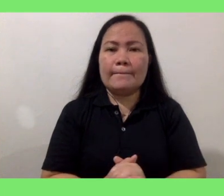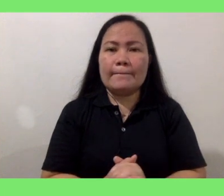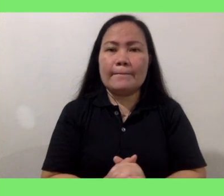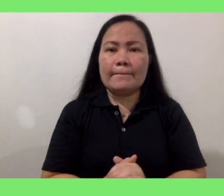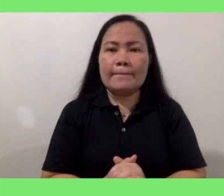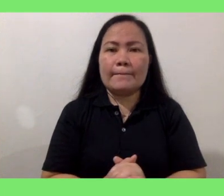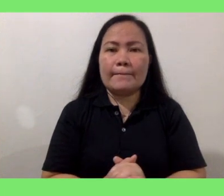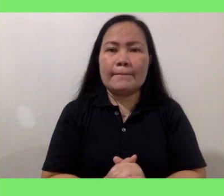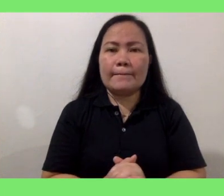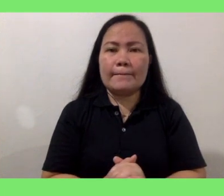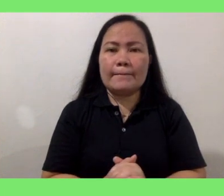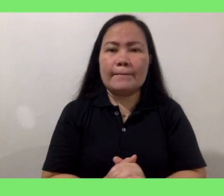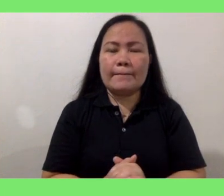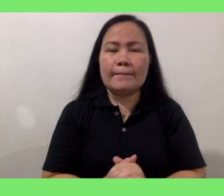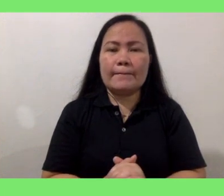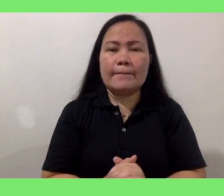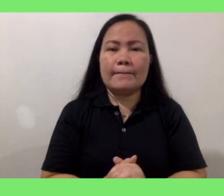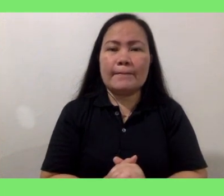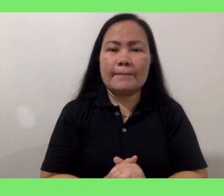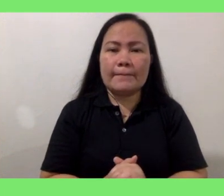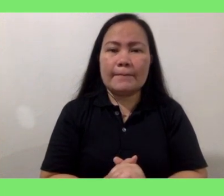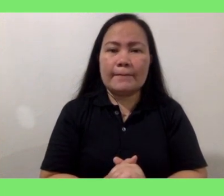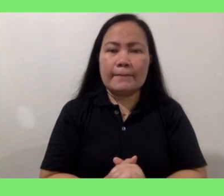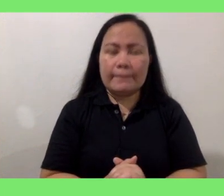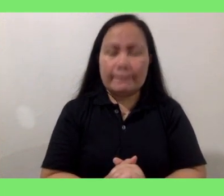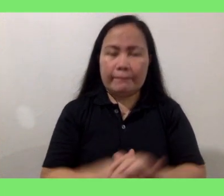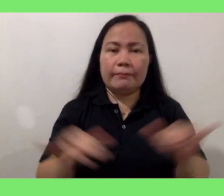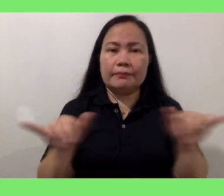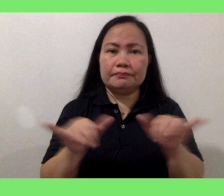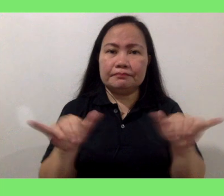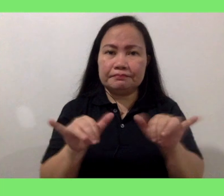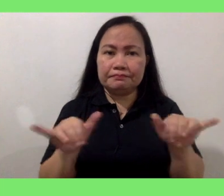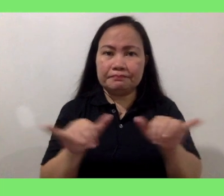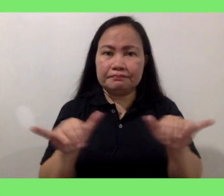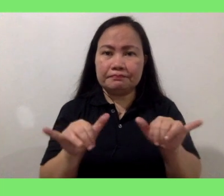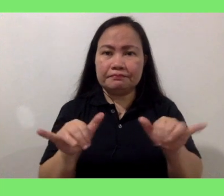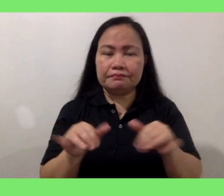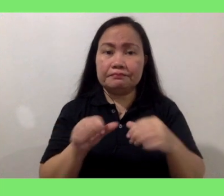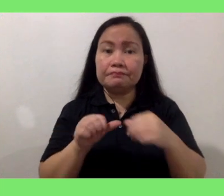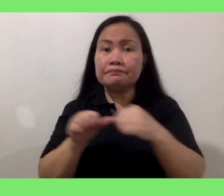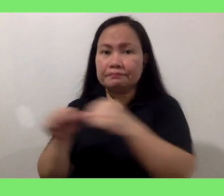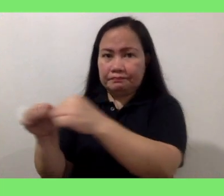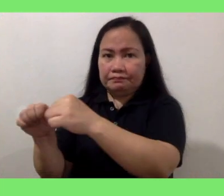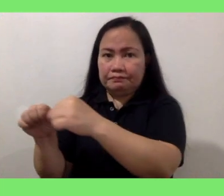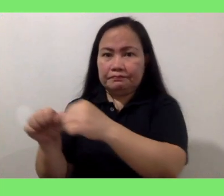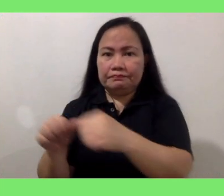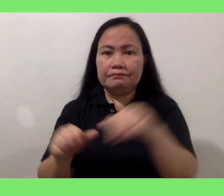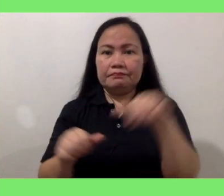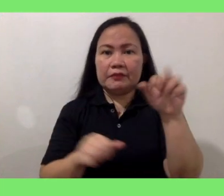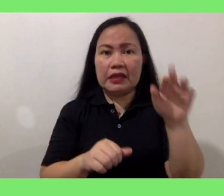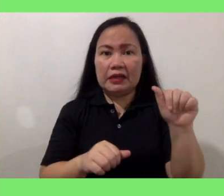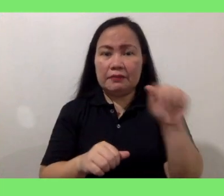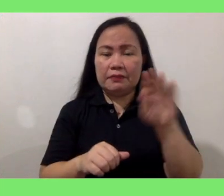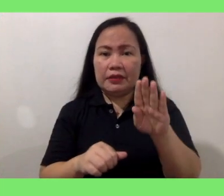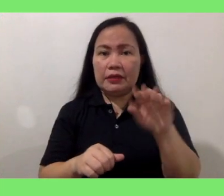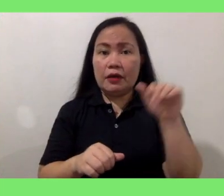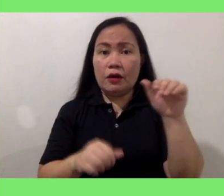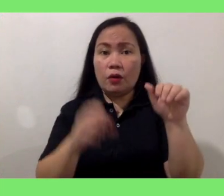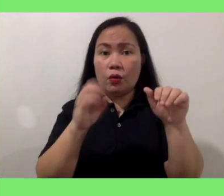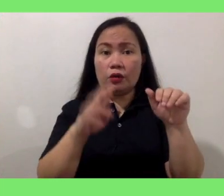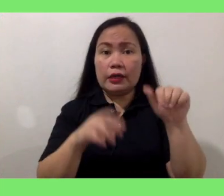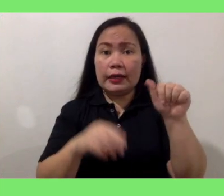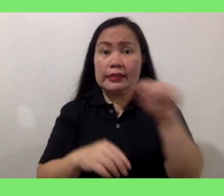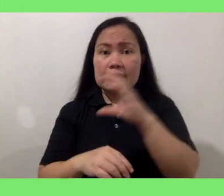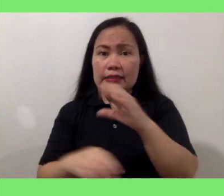yun. Pag sinabi mong ray AB at ray AC, pareho lang po siya. Kasi pareho po siyang paganon.